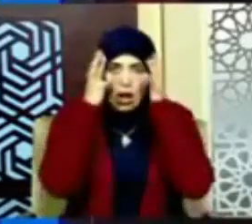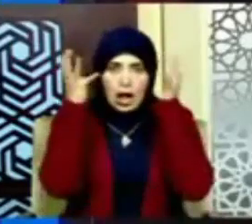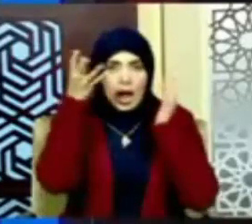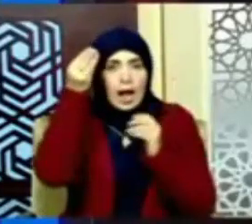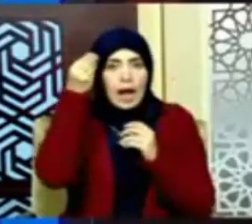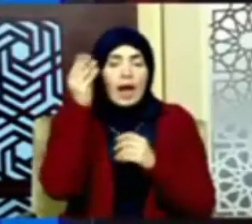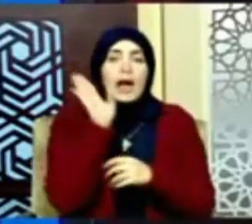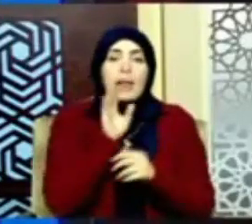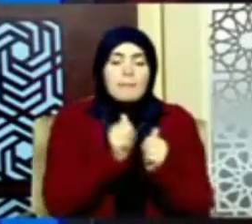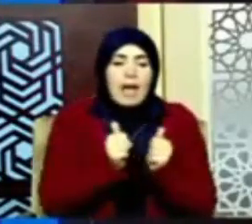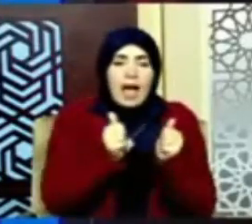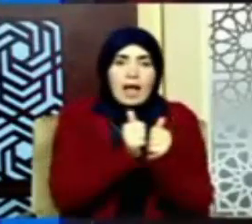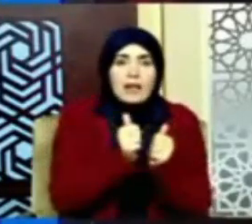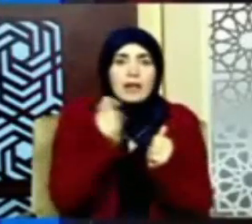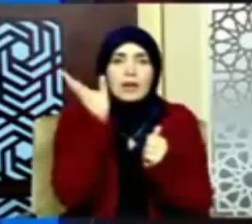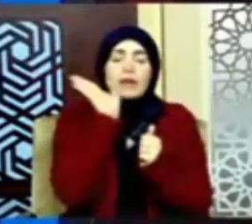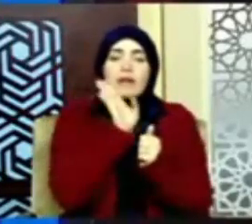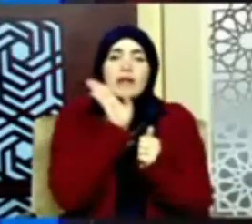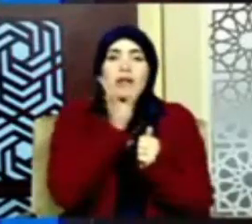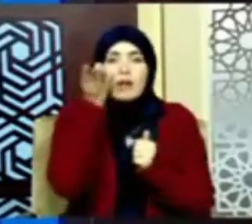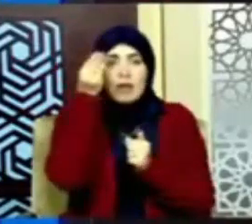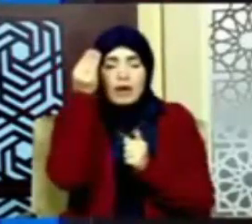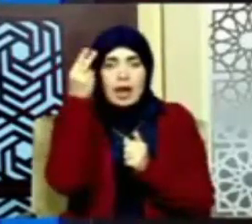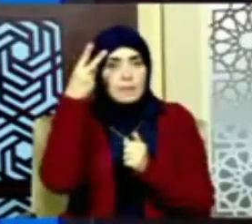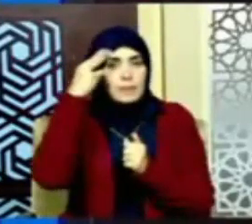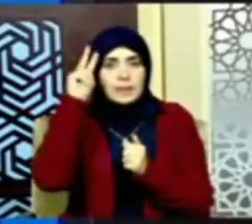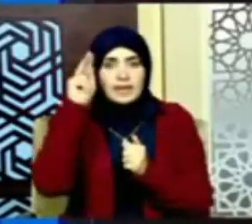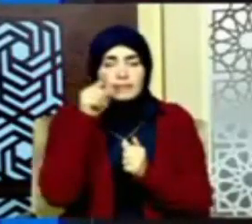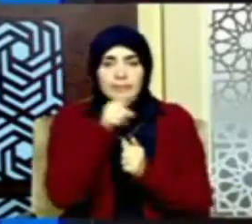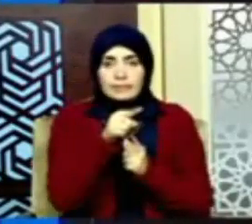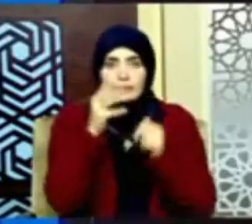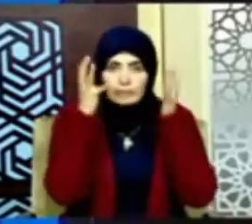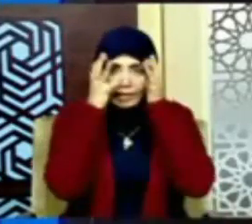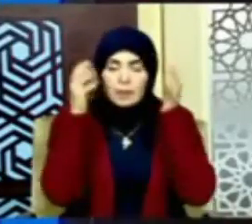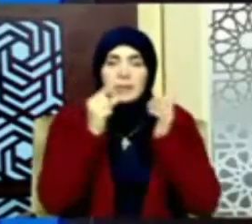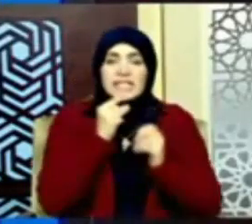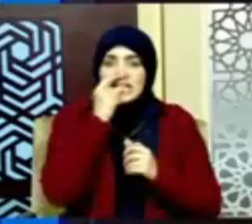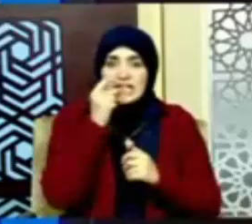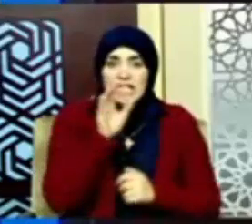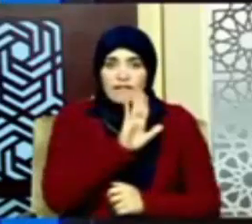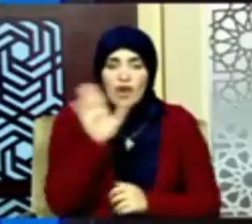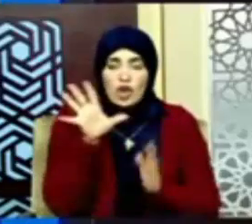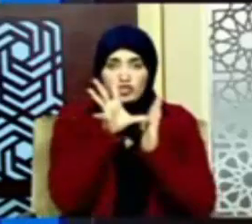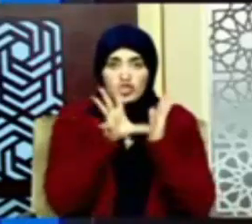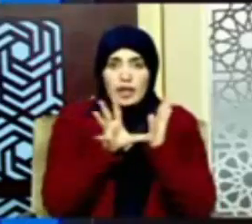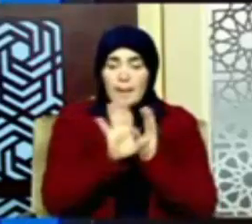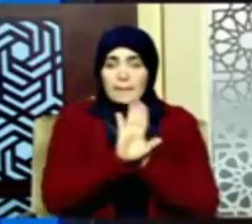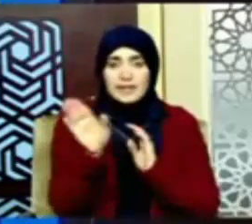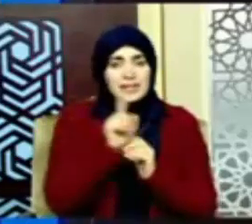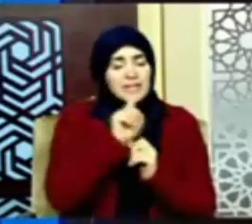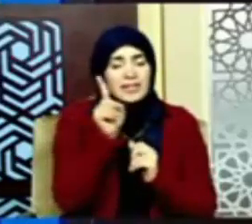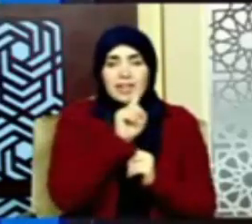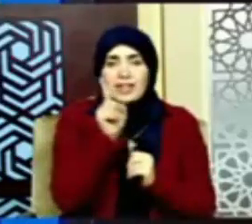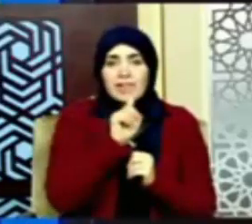العلم في جميع المجالات، ما الفخر إلا لأهل العلم إنهم على الهدى لمن استهدى